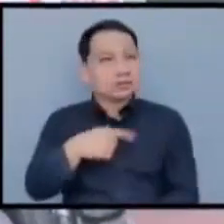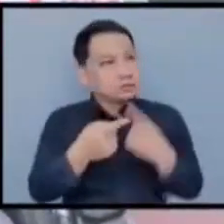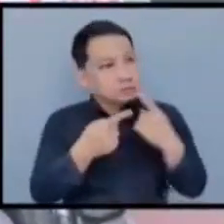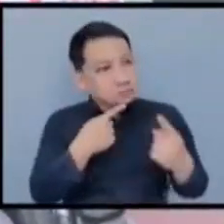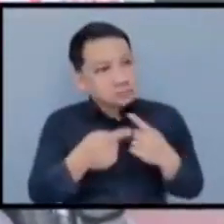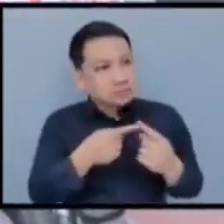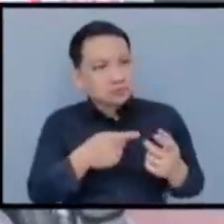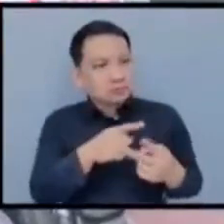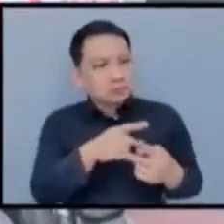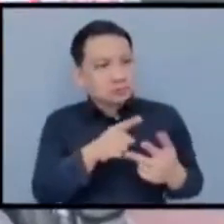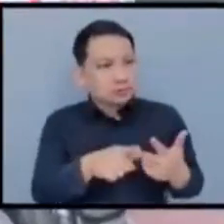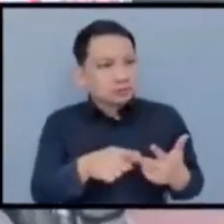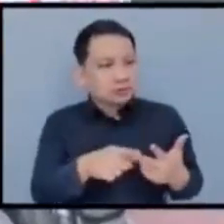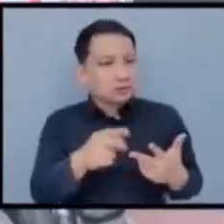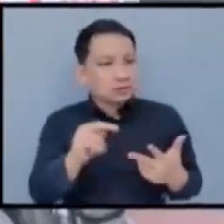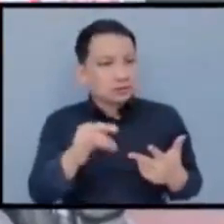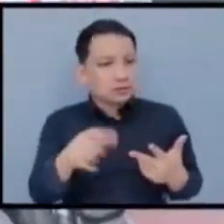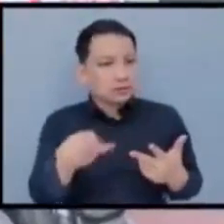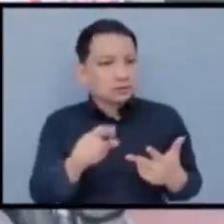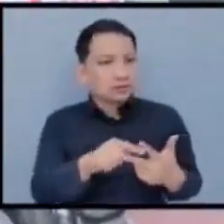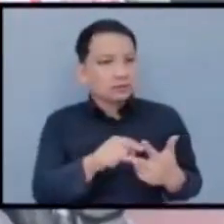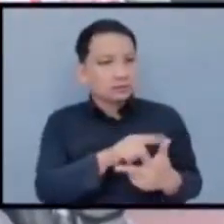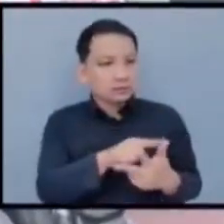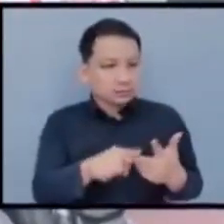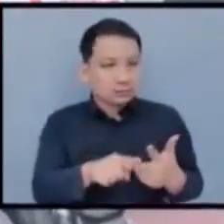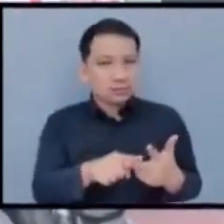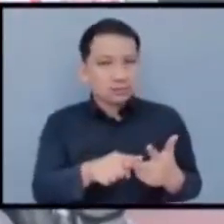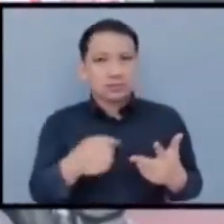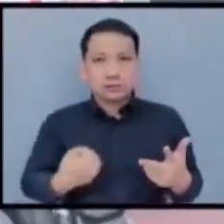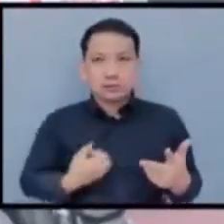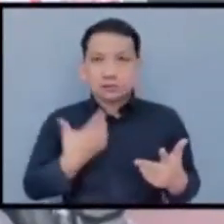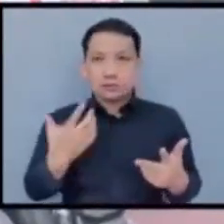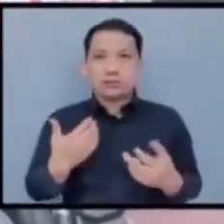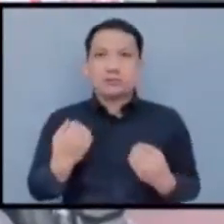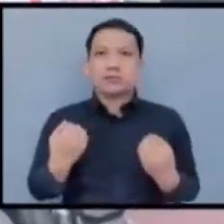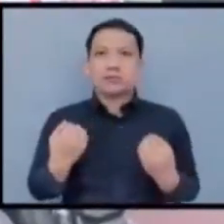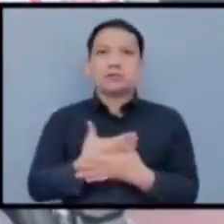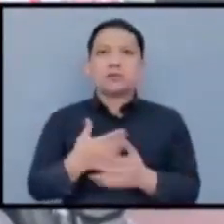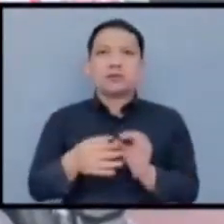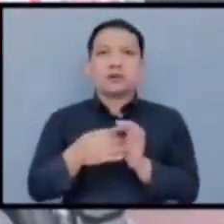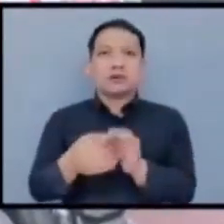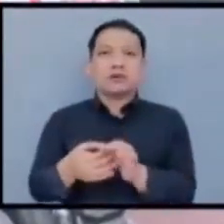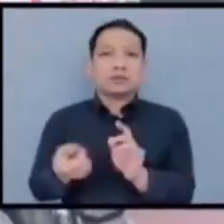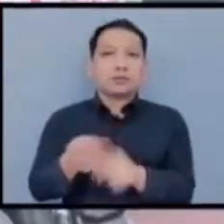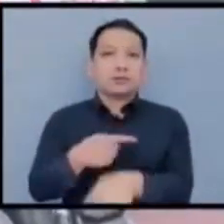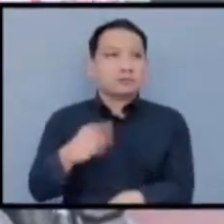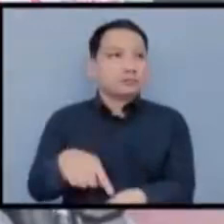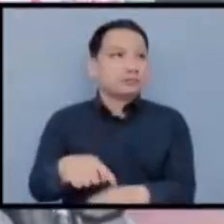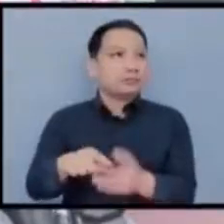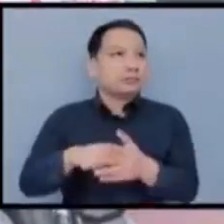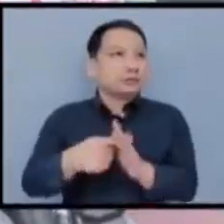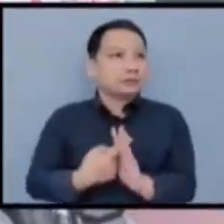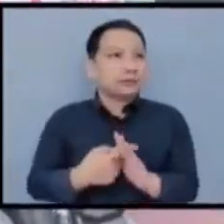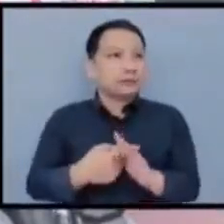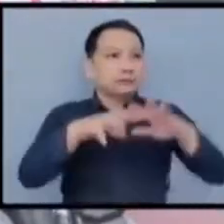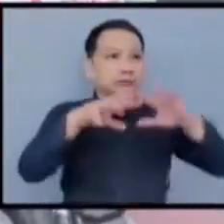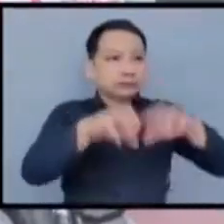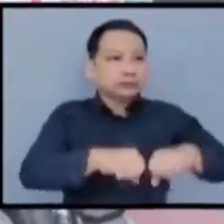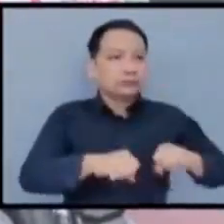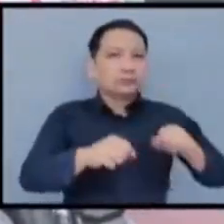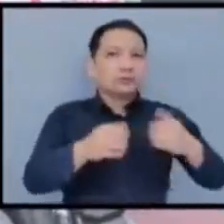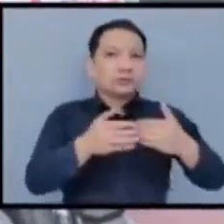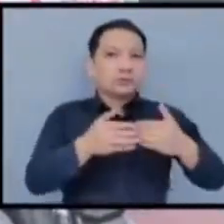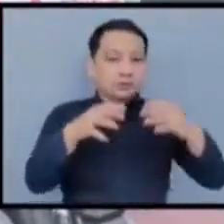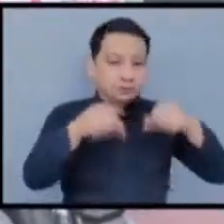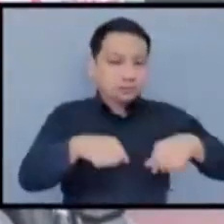sa akin na they expressed their fear kasi from day one of their arrest up to